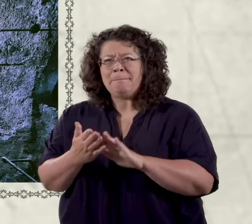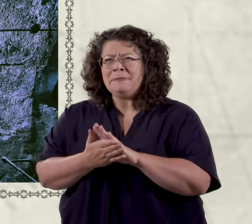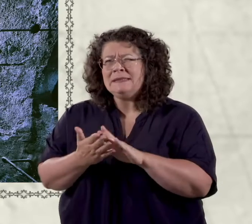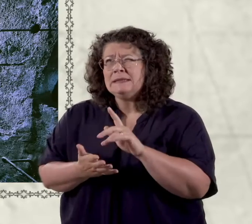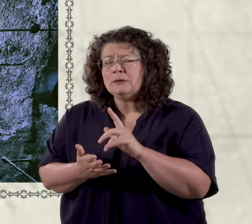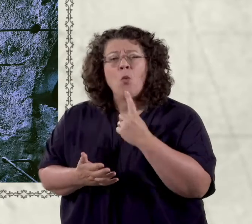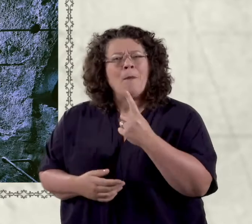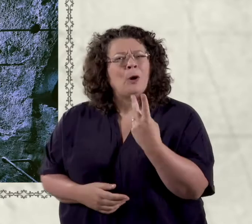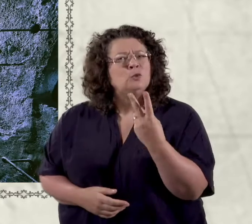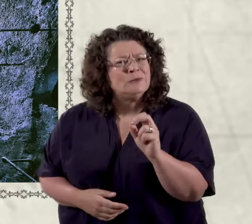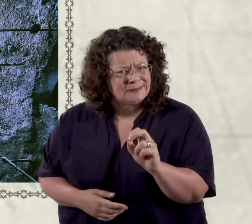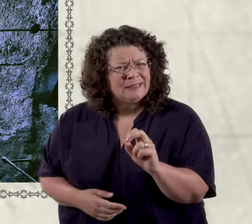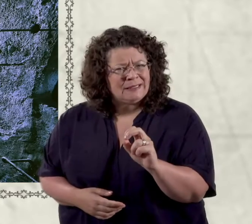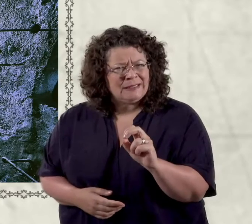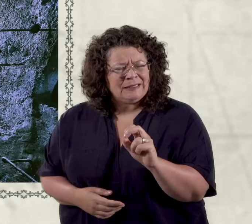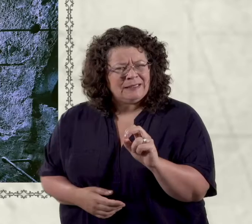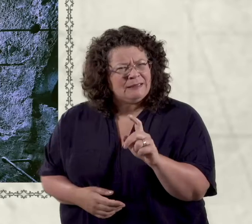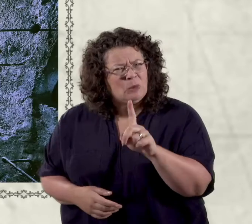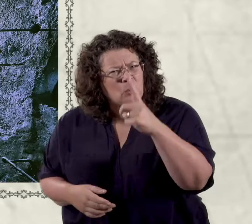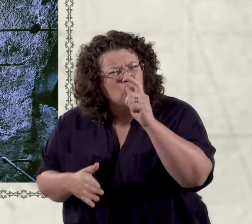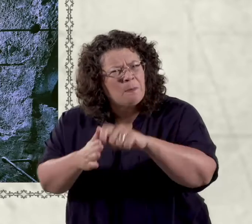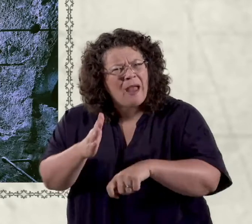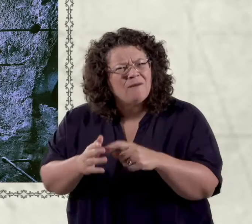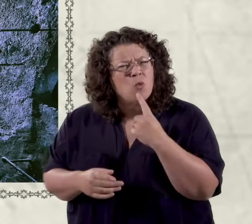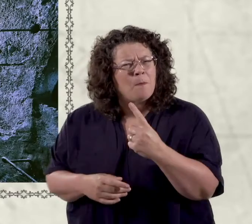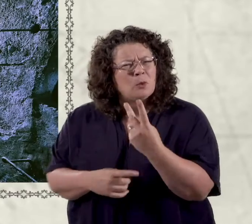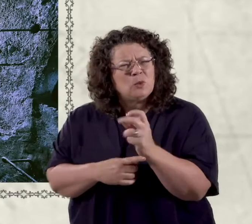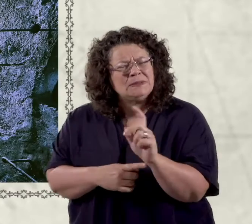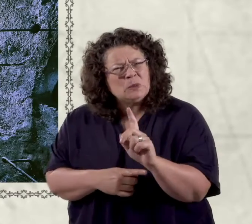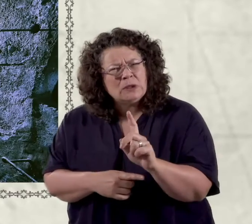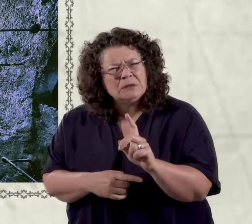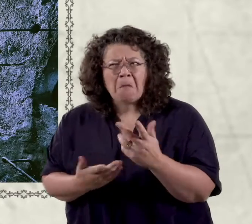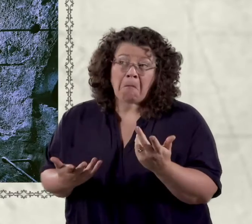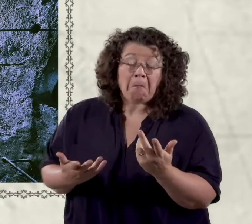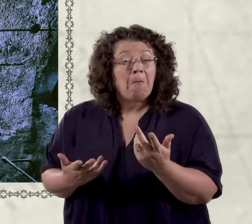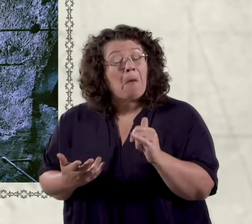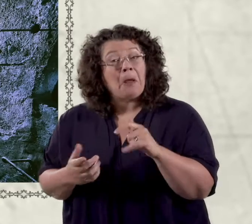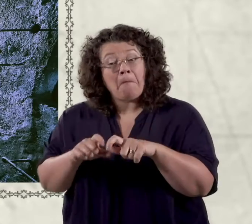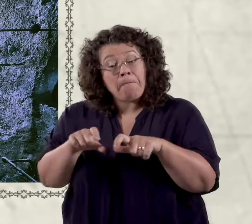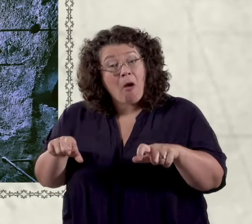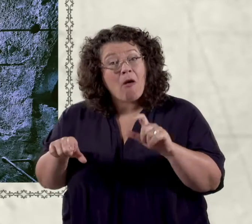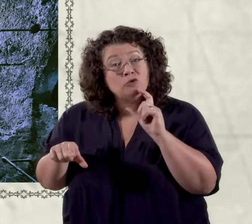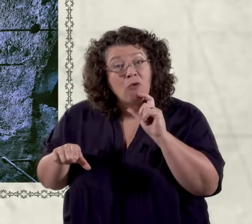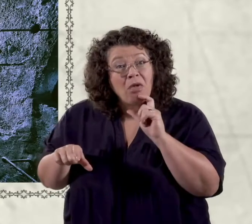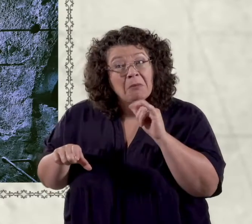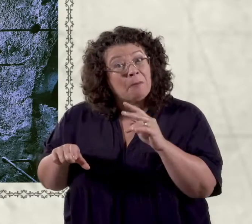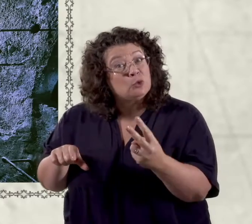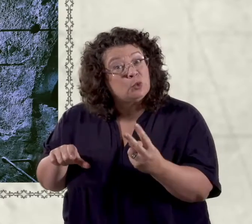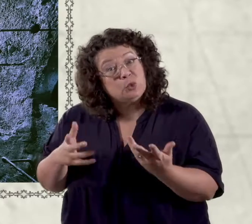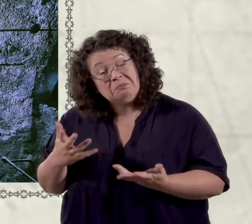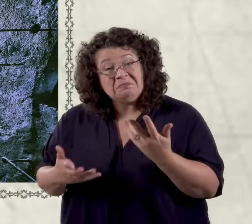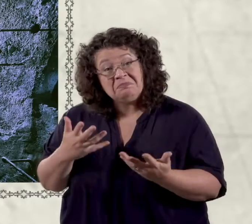£20 am wythnos o waith. Be gallech chi prynu am £20? Bar o siocled, 2 falle os chi'n